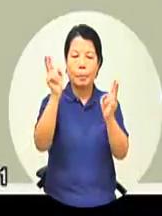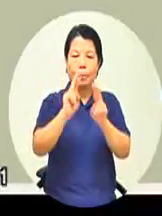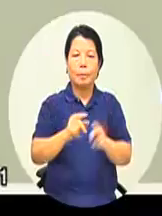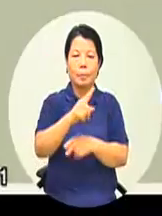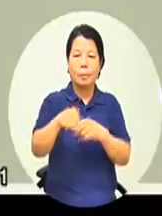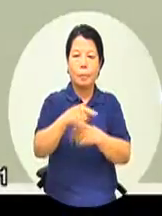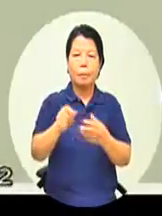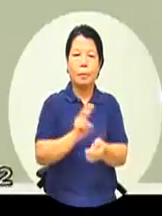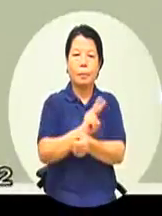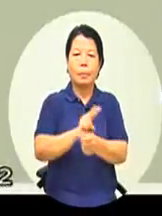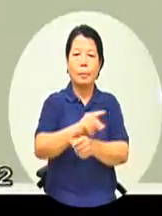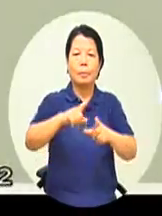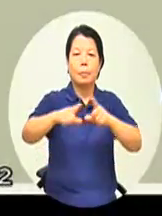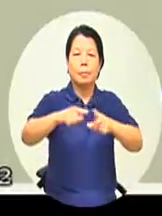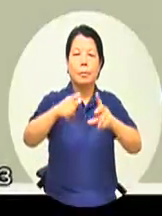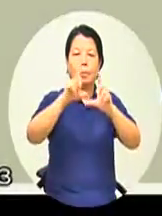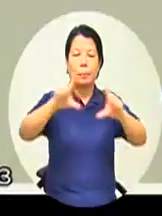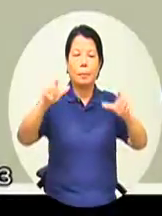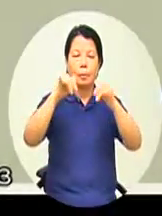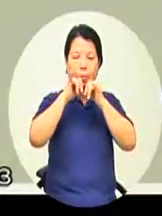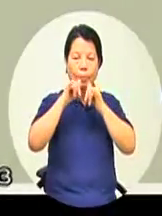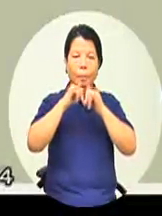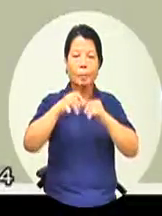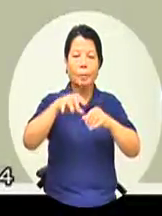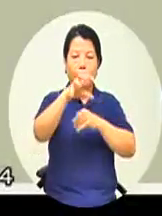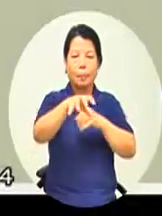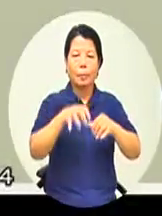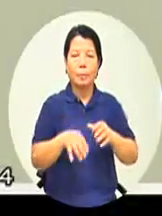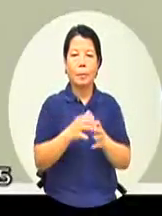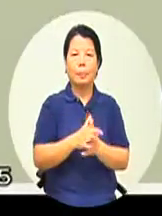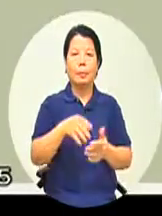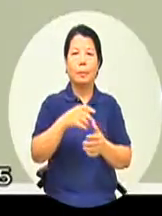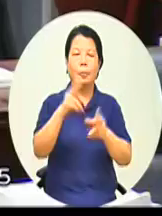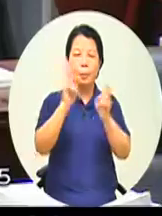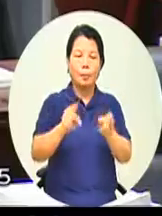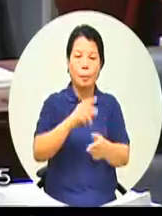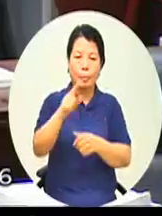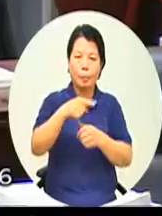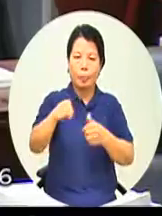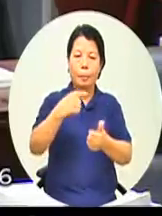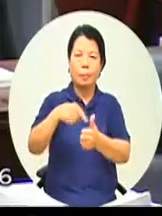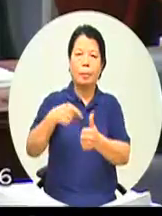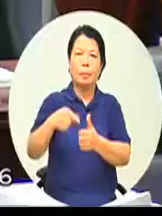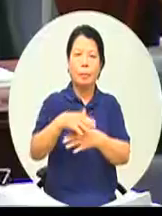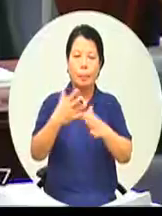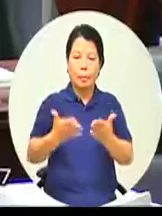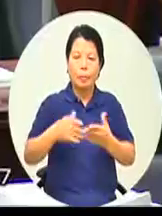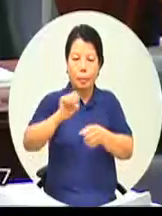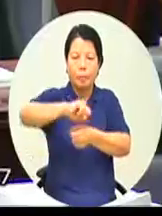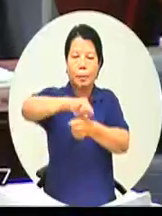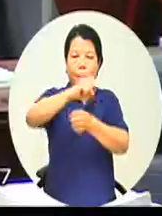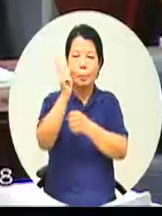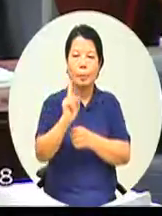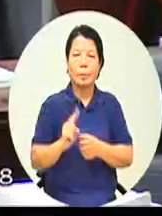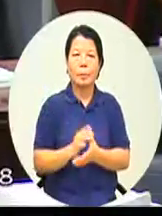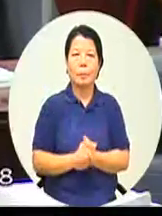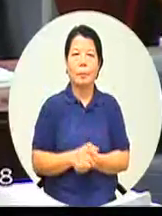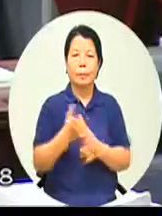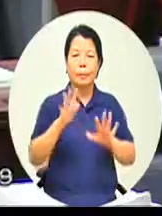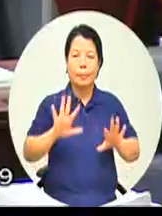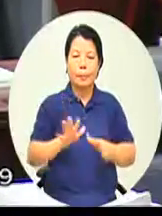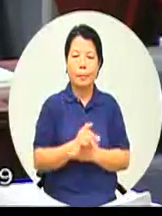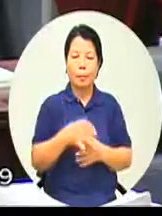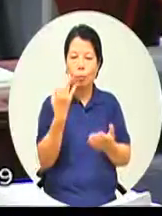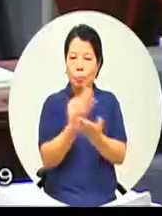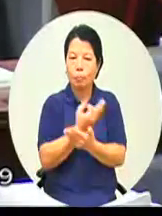园大寮的部分目前的电子教学设备到底我们又增加了哪些有什么不